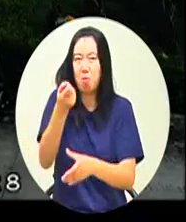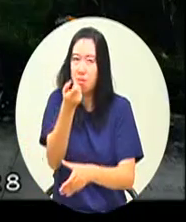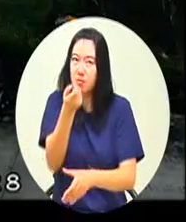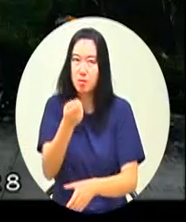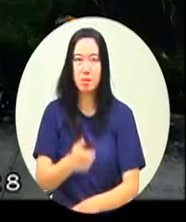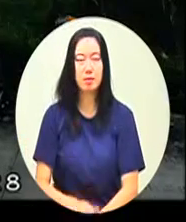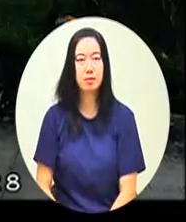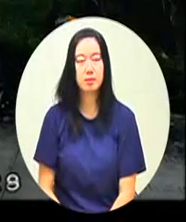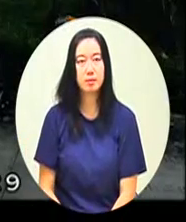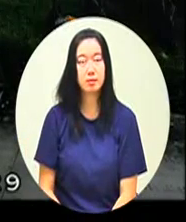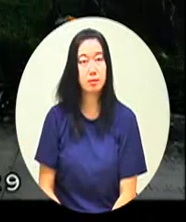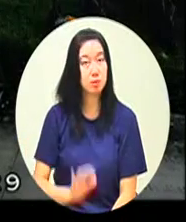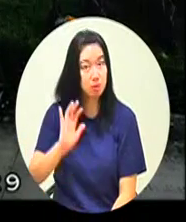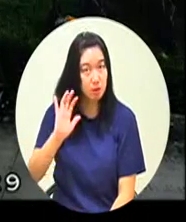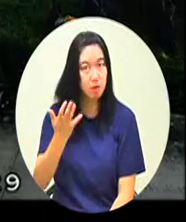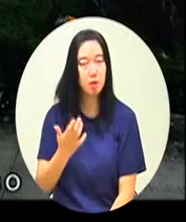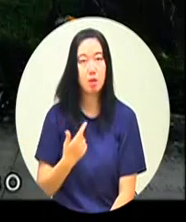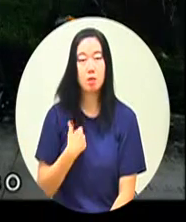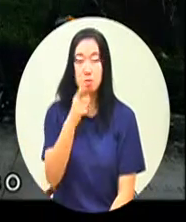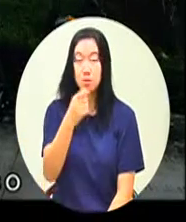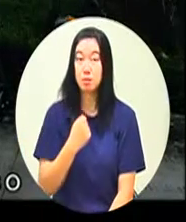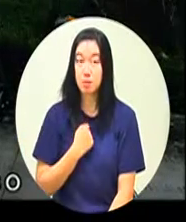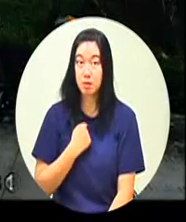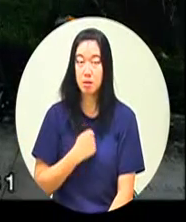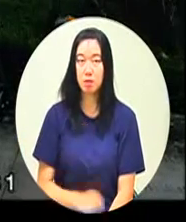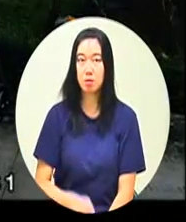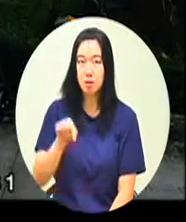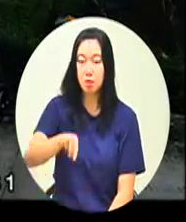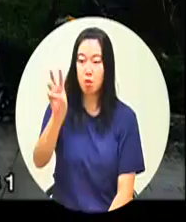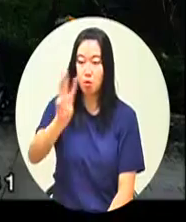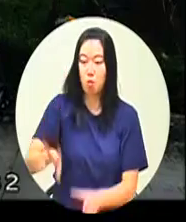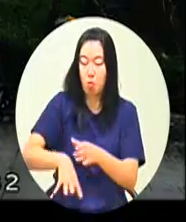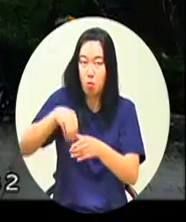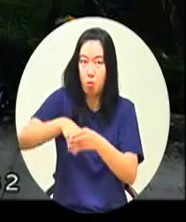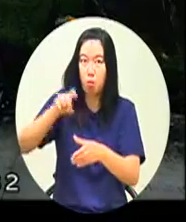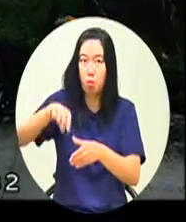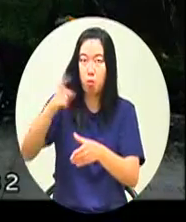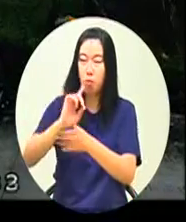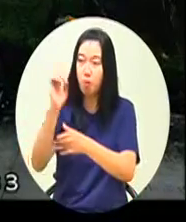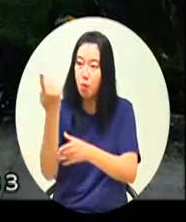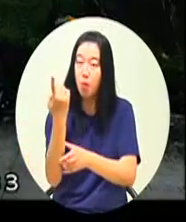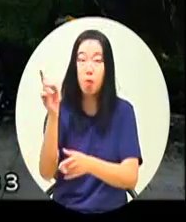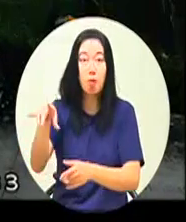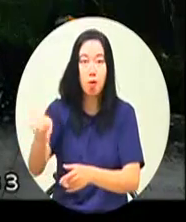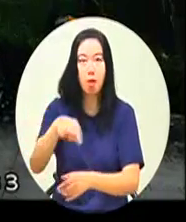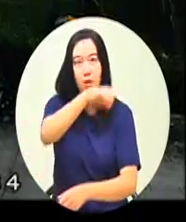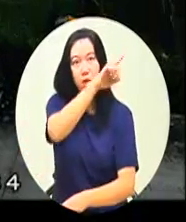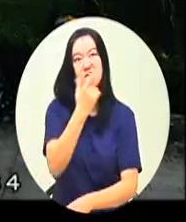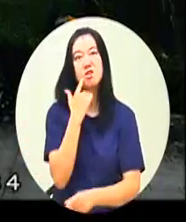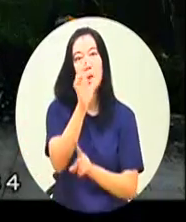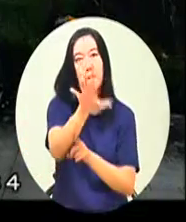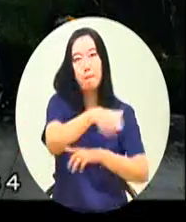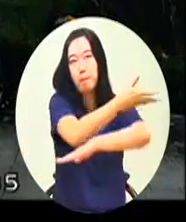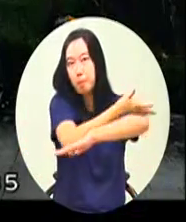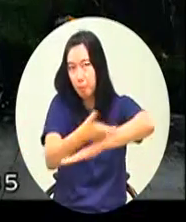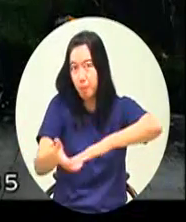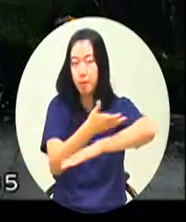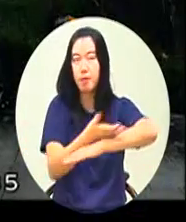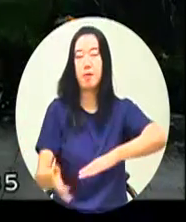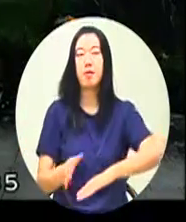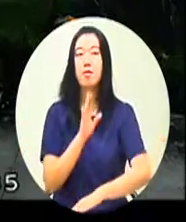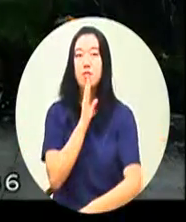吃咪。但是就是恁嘛知影，你知影讲这個水量拢是按米量来的水量。啊，你讲你局，你讲你这都